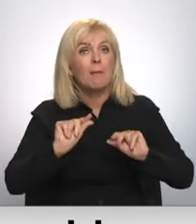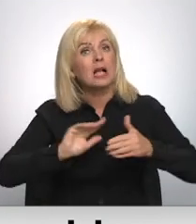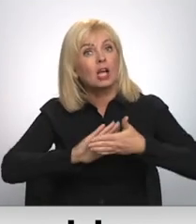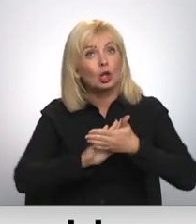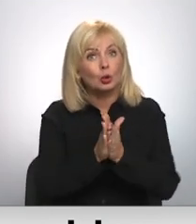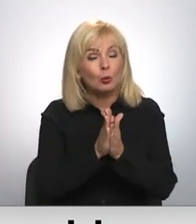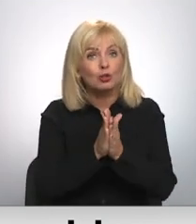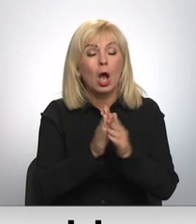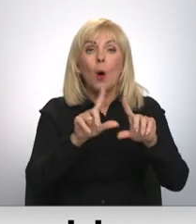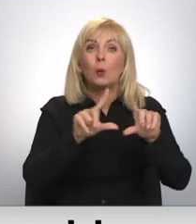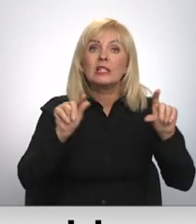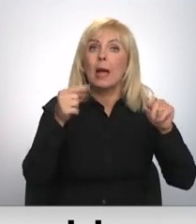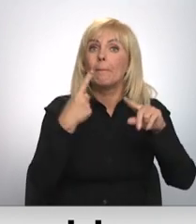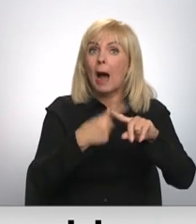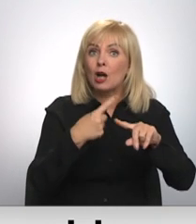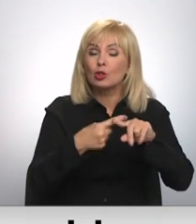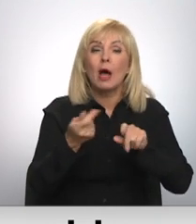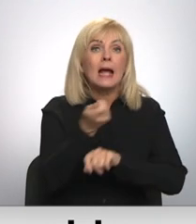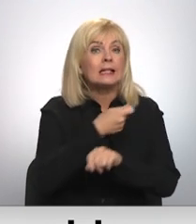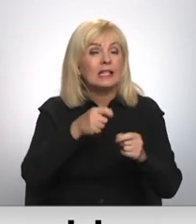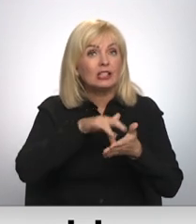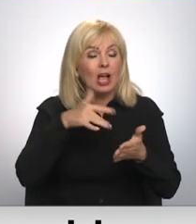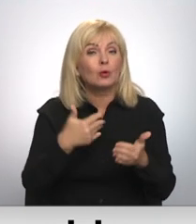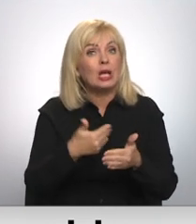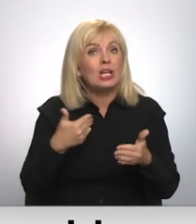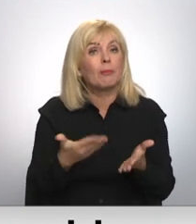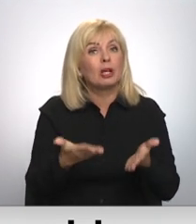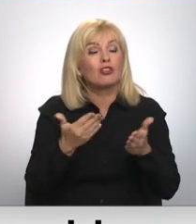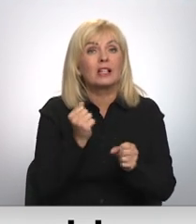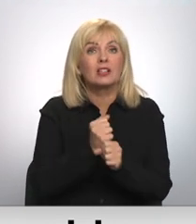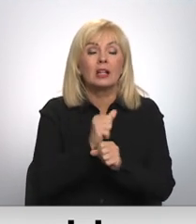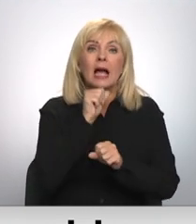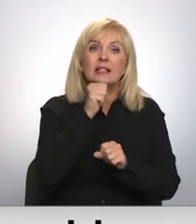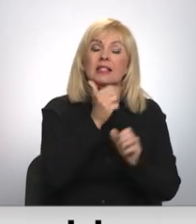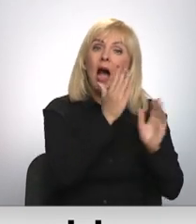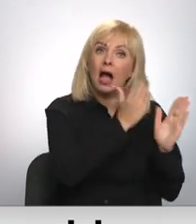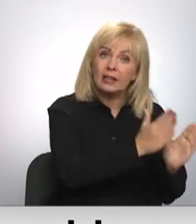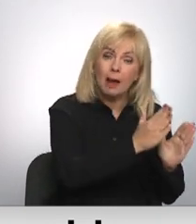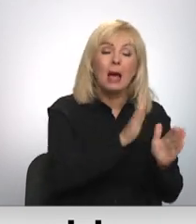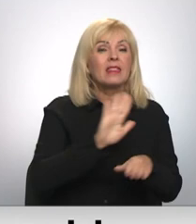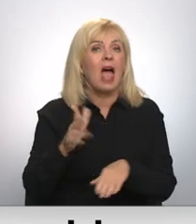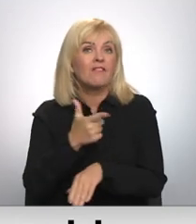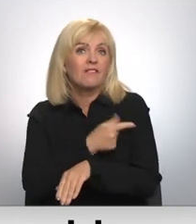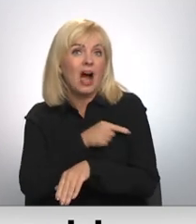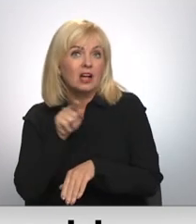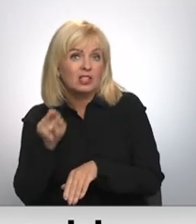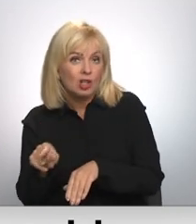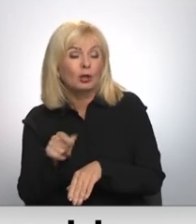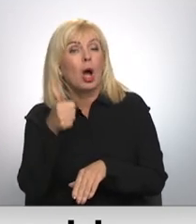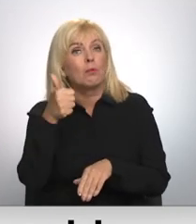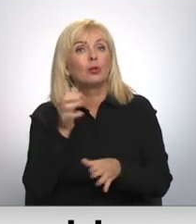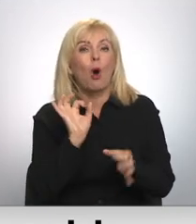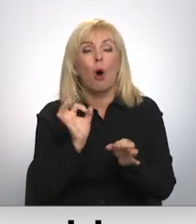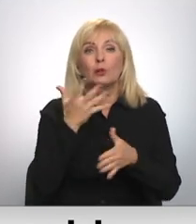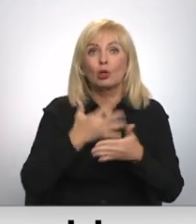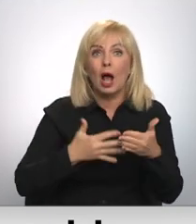Uzņēmumā Maksima stāsta, tirdzniecības centros iepriekš efektīvi darbojās zaļie un sarkanie koridori. Tas būtu optimāls risinājums.